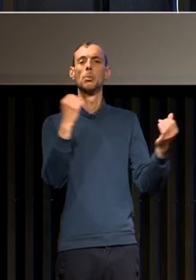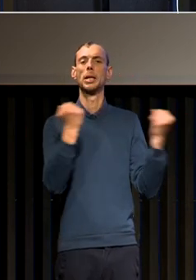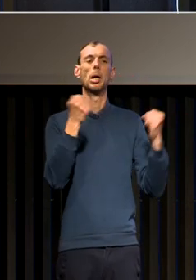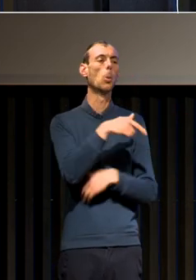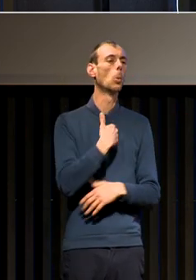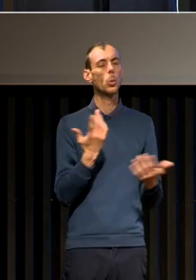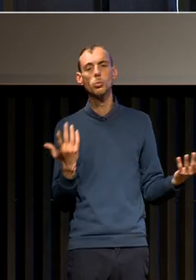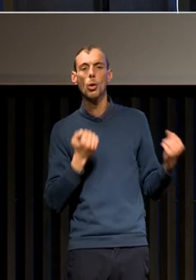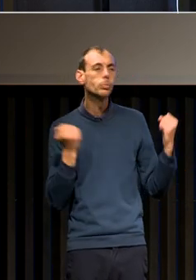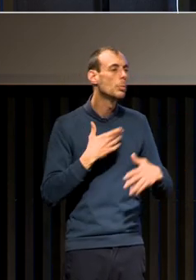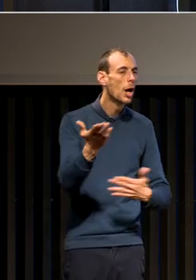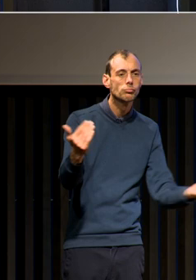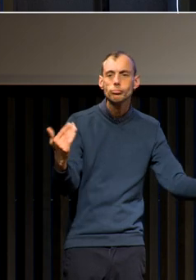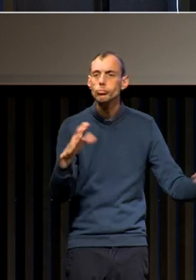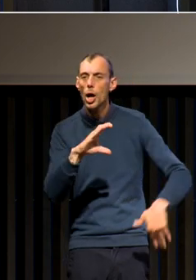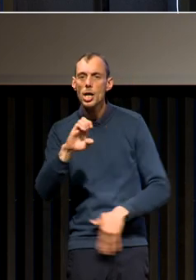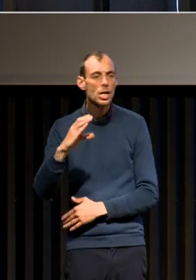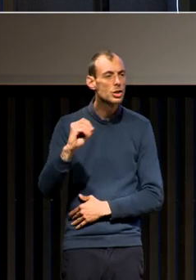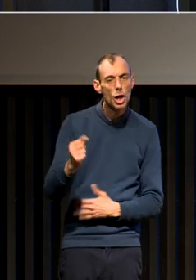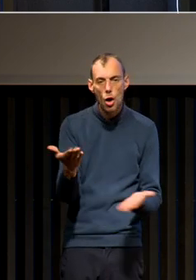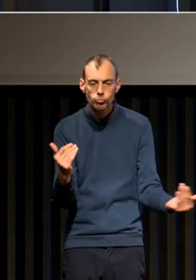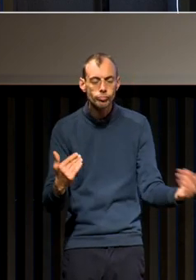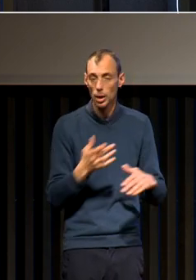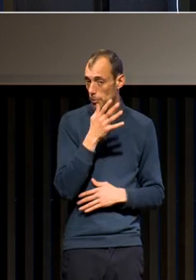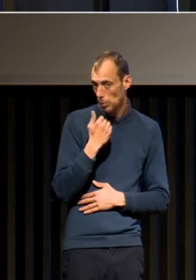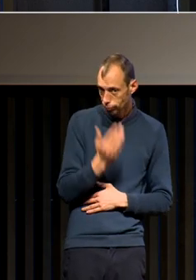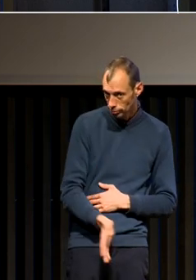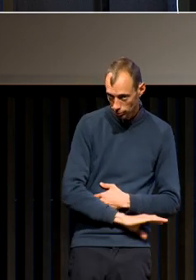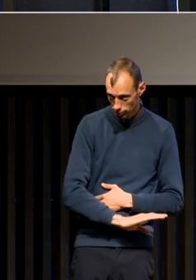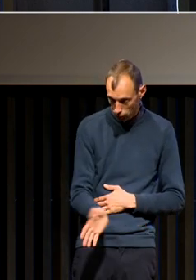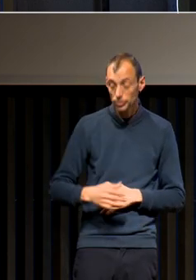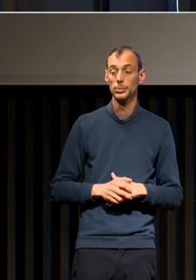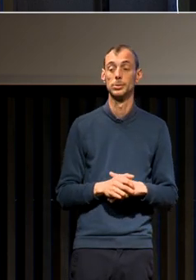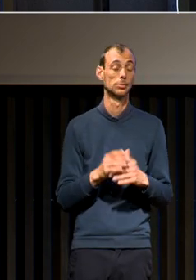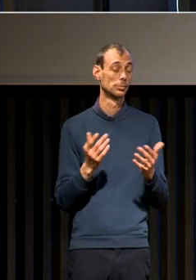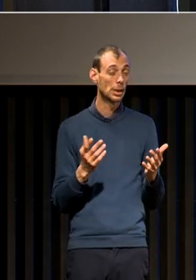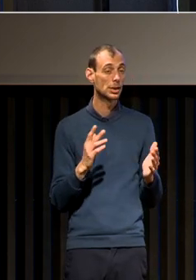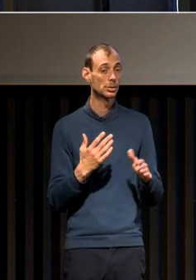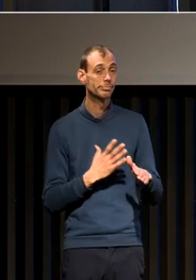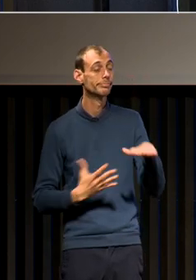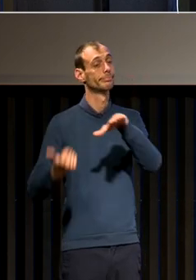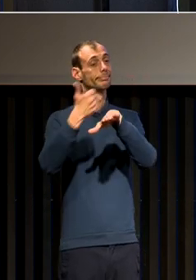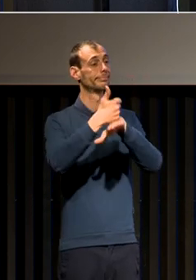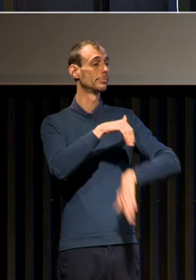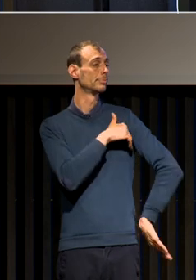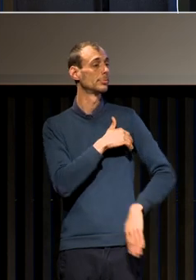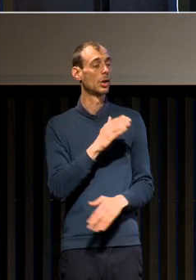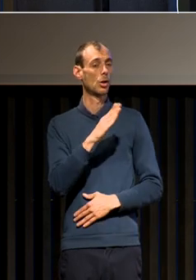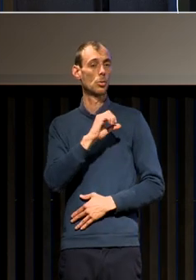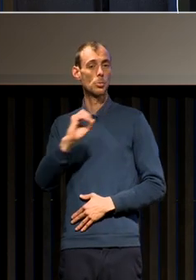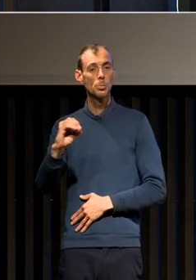ça m'arrange un peu aussi, mais c'est sous la responsabilité de l'Agence de la biomédecine qui fait